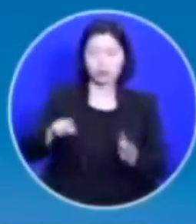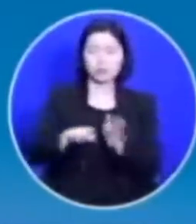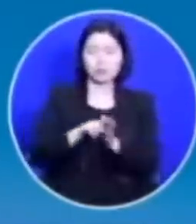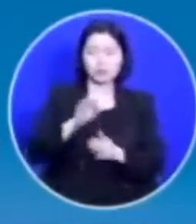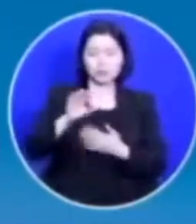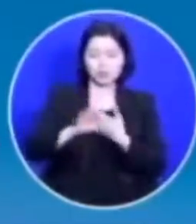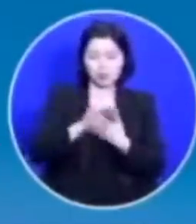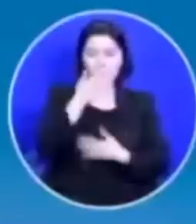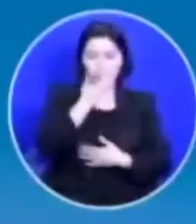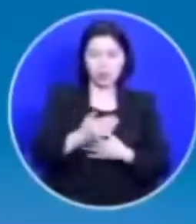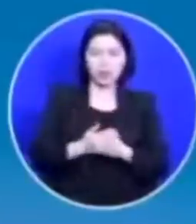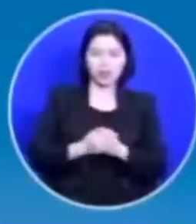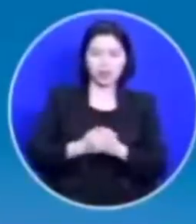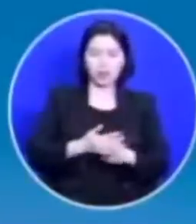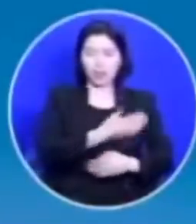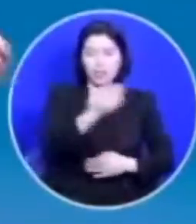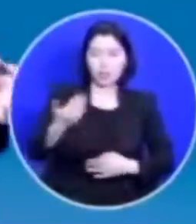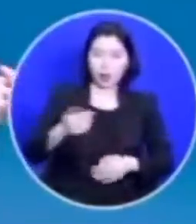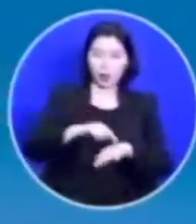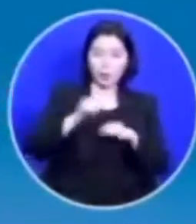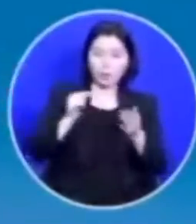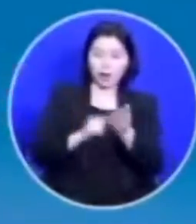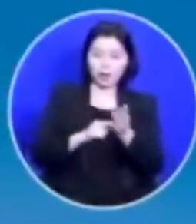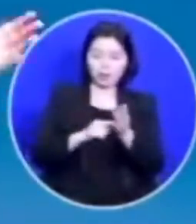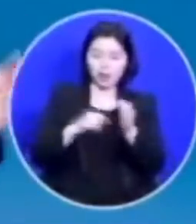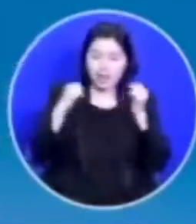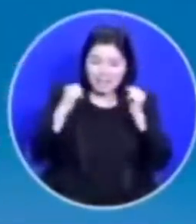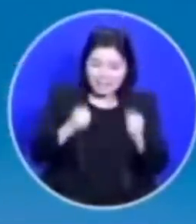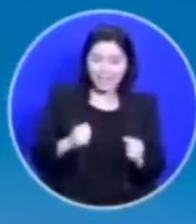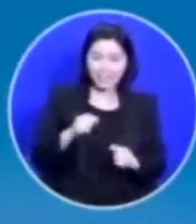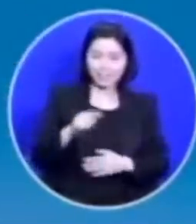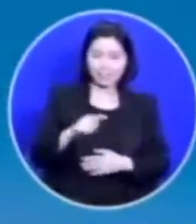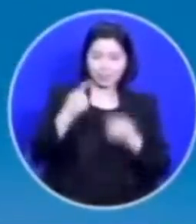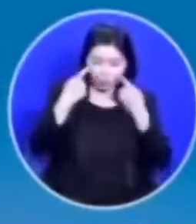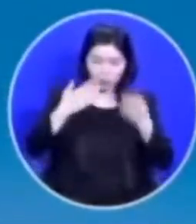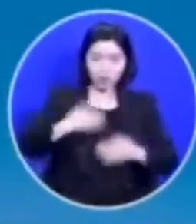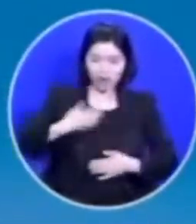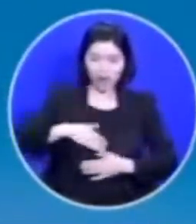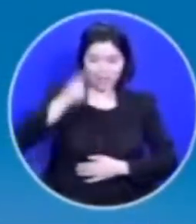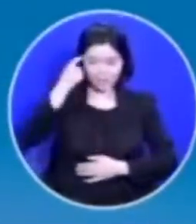예수님께서 여러분의 마음에 계신 것은 분명히 아시지요